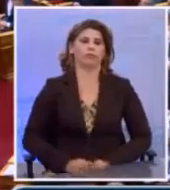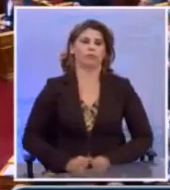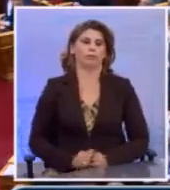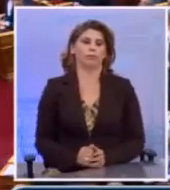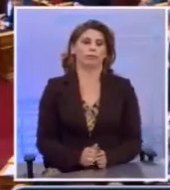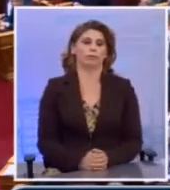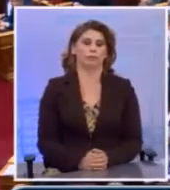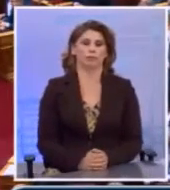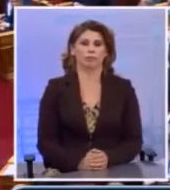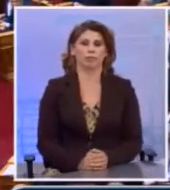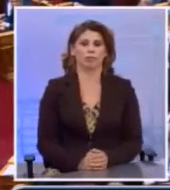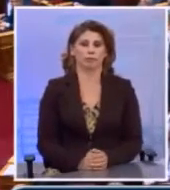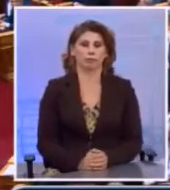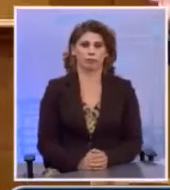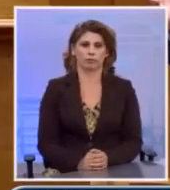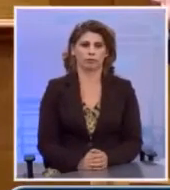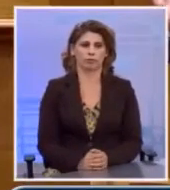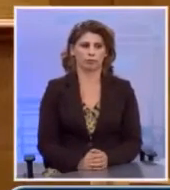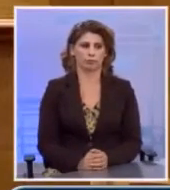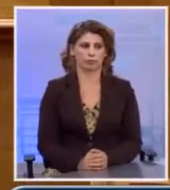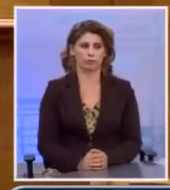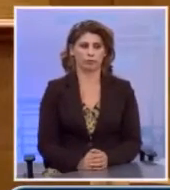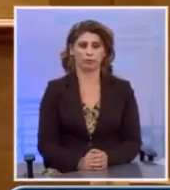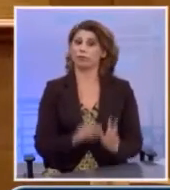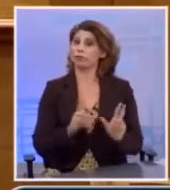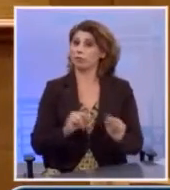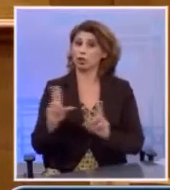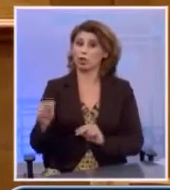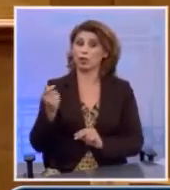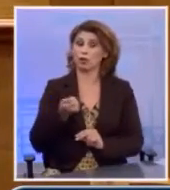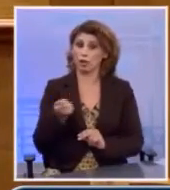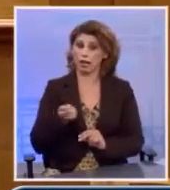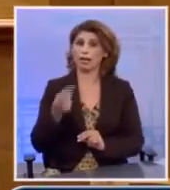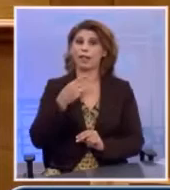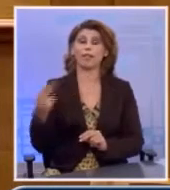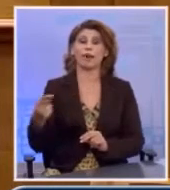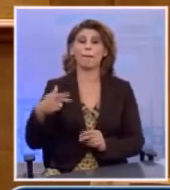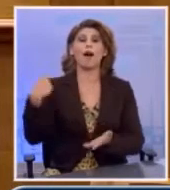Τα ίδια όμως δεν κάνατε και με τις υποθέσεις της φοροδιαφυγής.